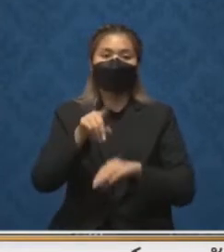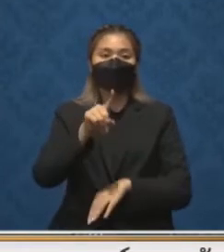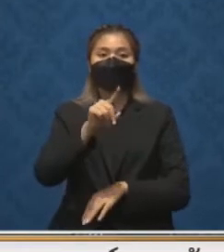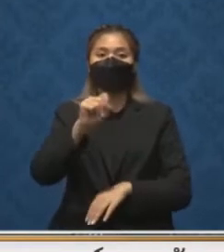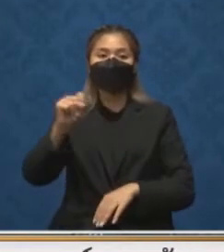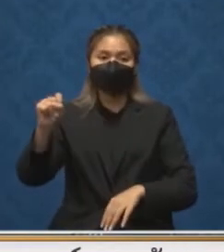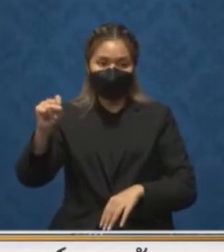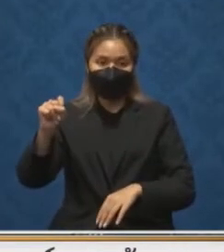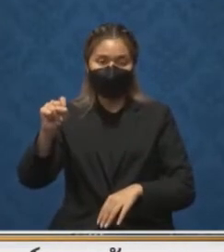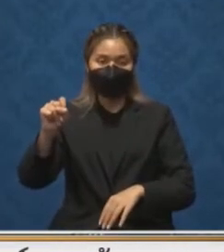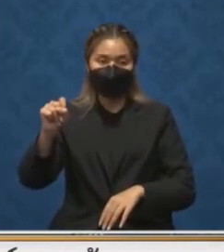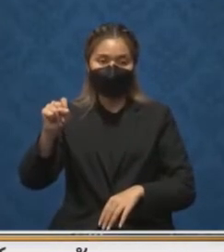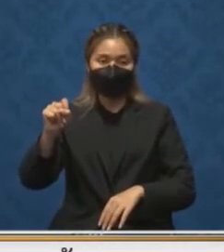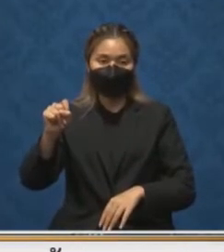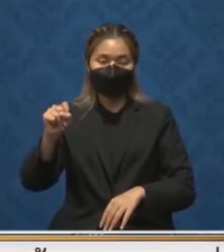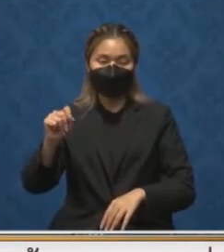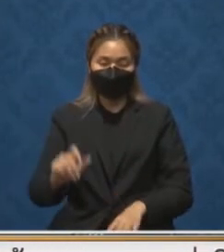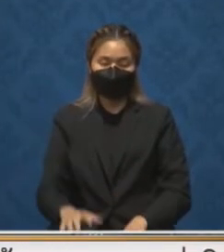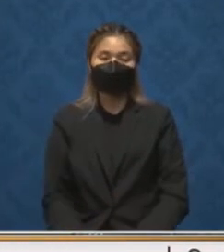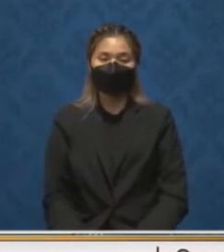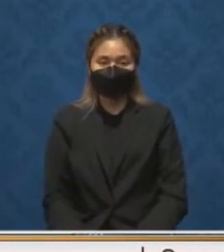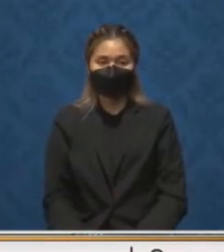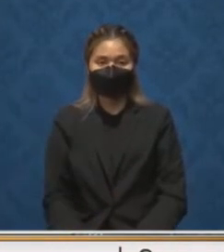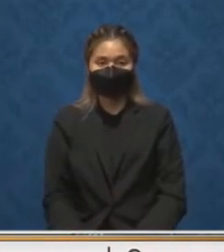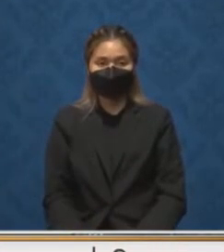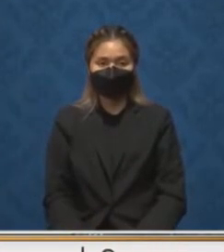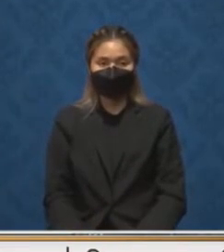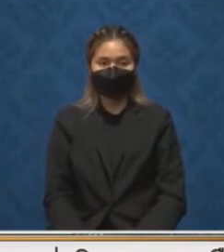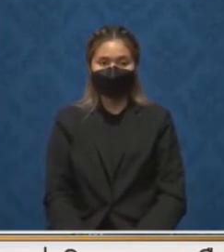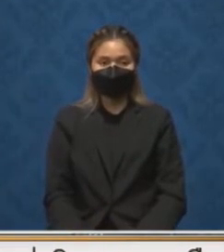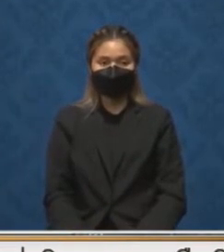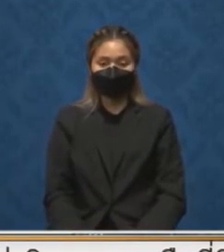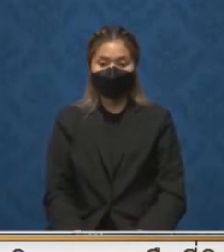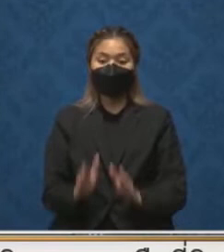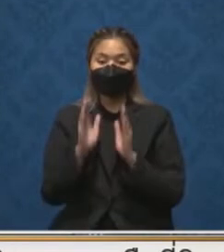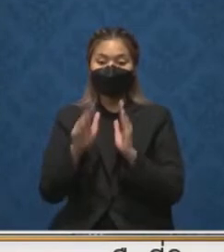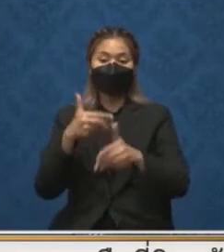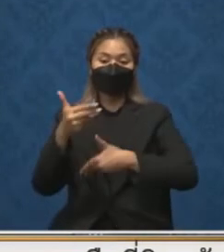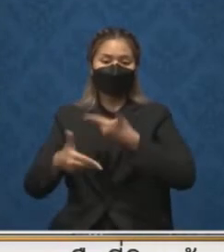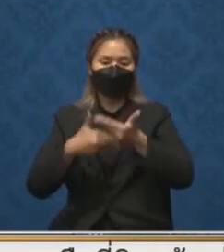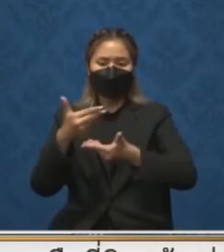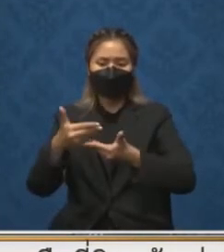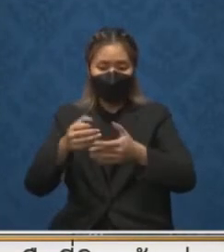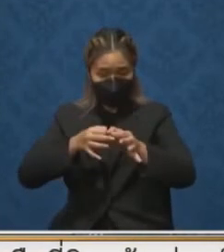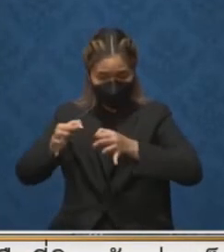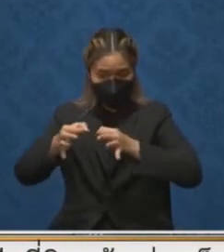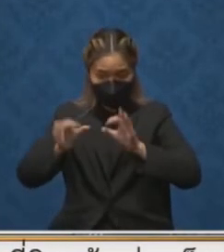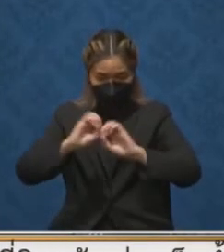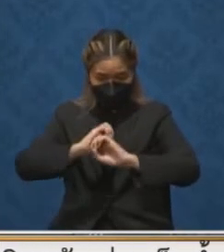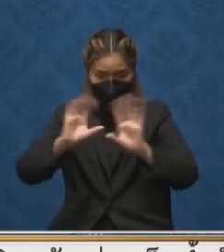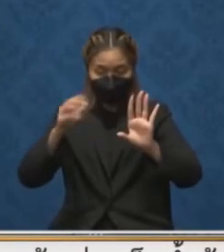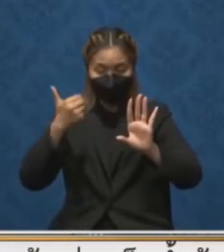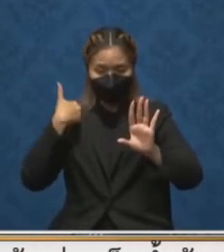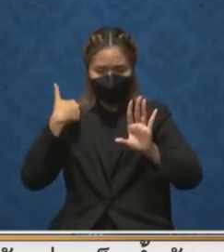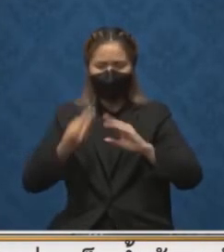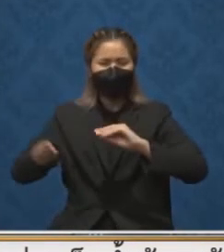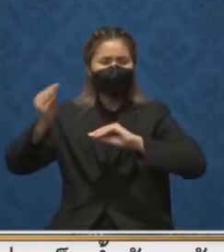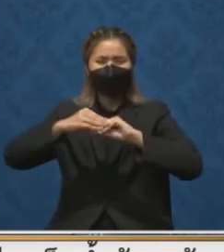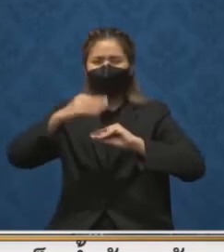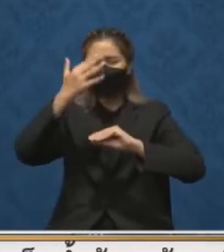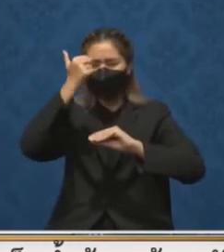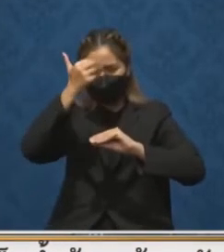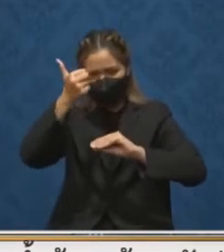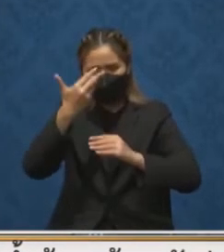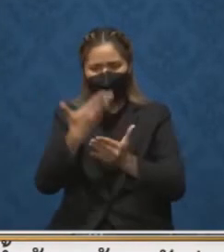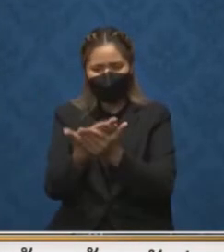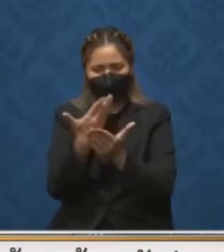เมื่อเทียกับเคองยดกาโซลน หามวา ผู้ผลิอธิบายได้ไหม วทำไมตองเพิ่มอุปช้นส่วกน้อยกวานะครับ